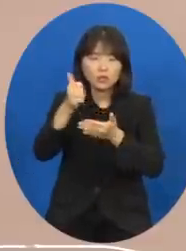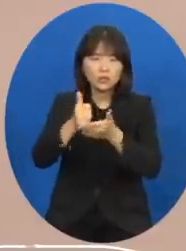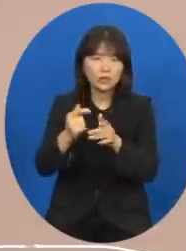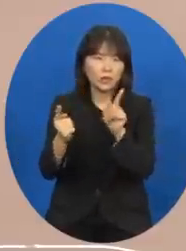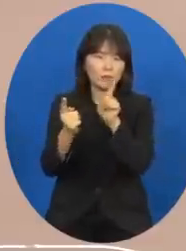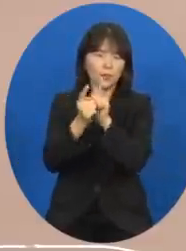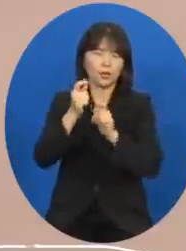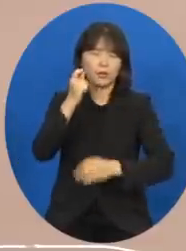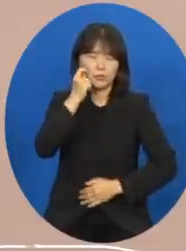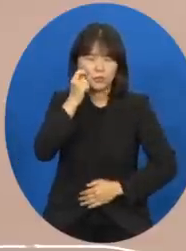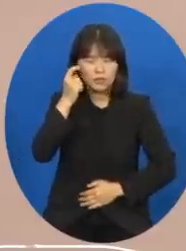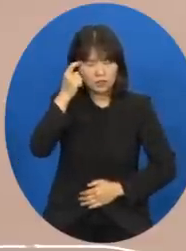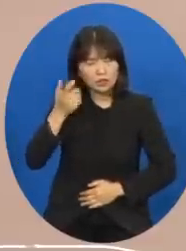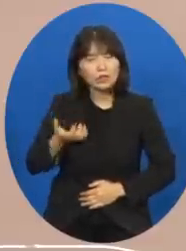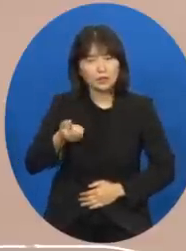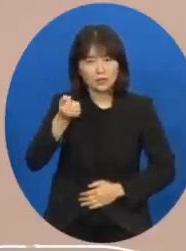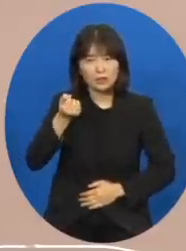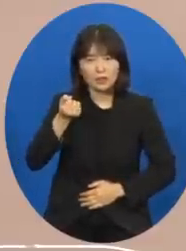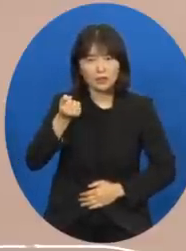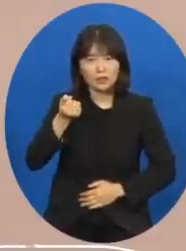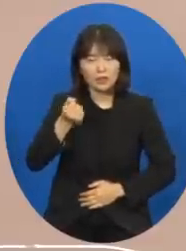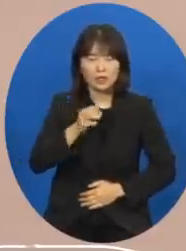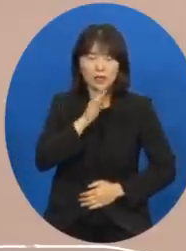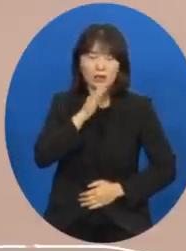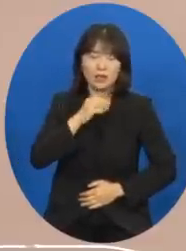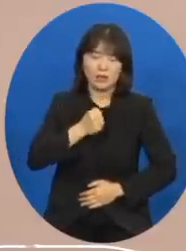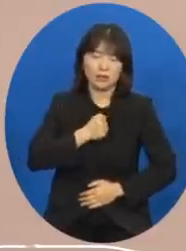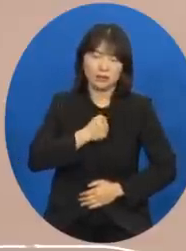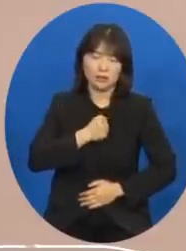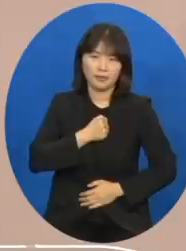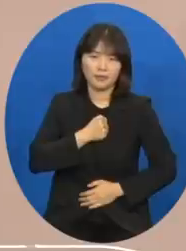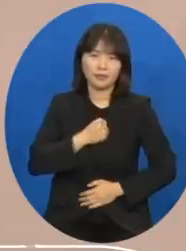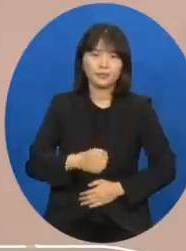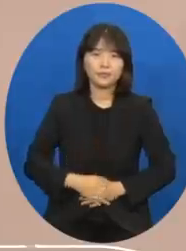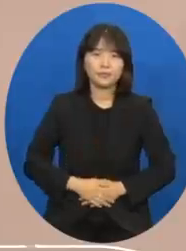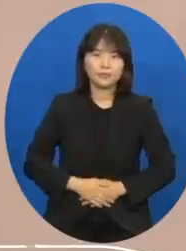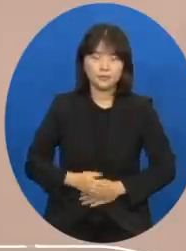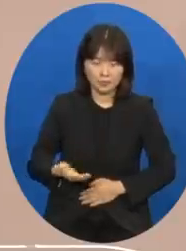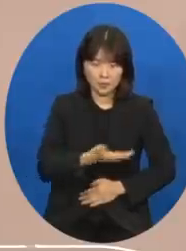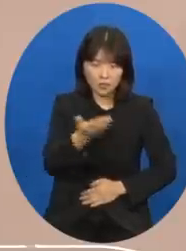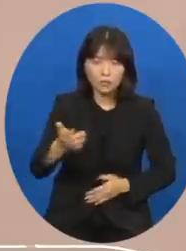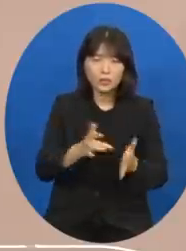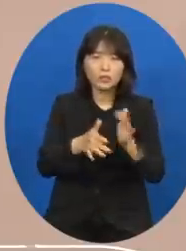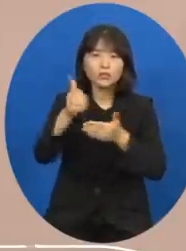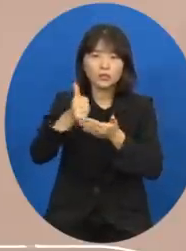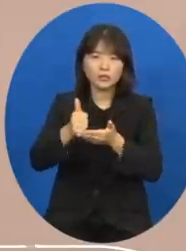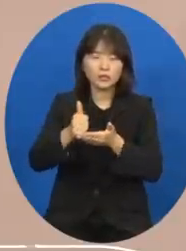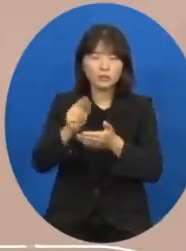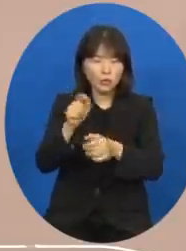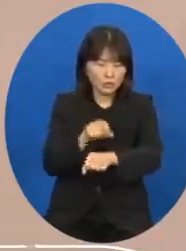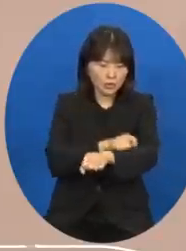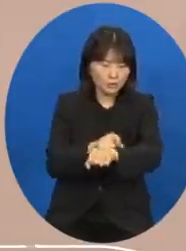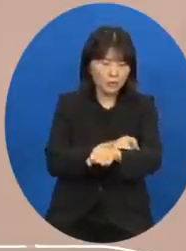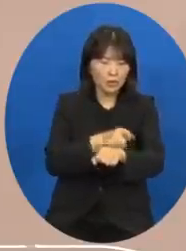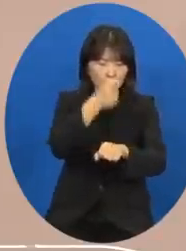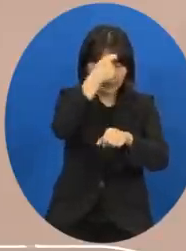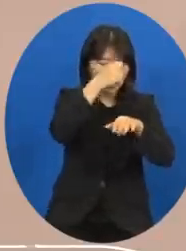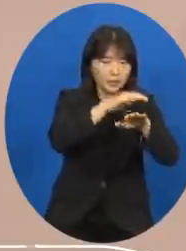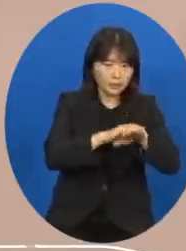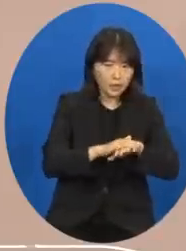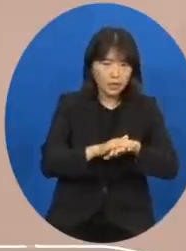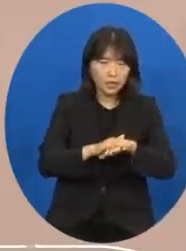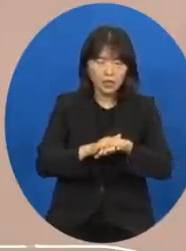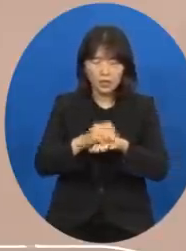만나지 못했다고 생각하니까 참 답답한 거죠. 여러분, 예수님을 어떤 특별한 집회나 또는